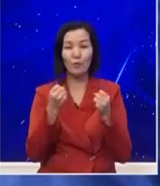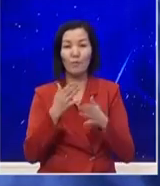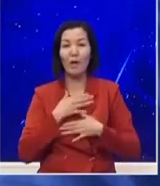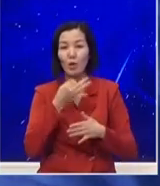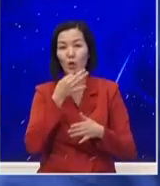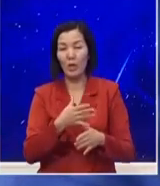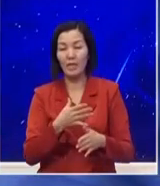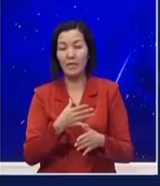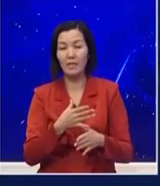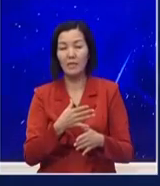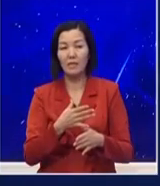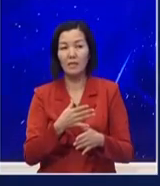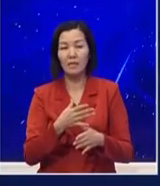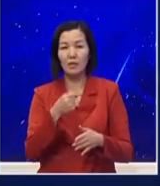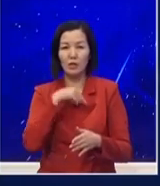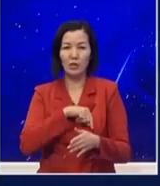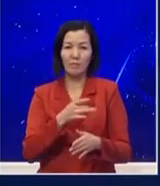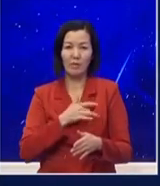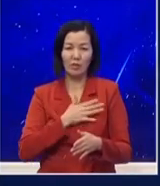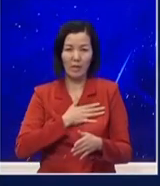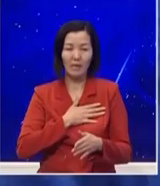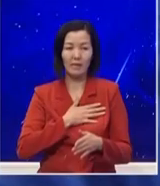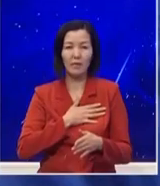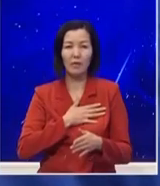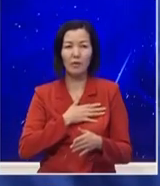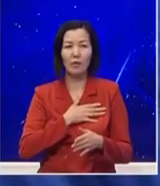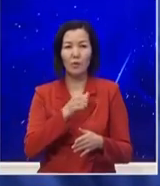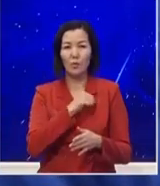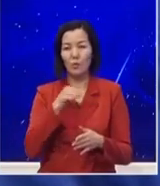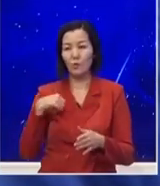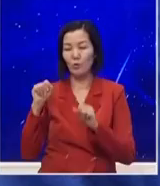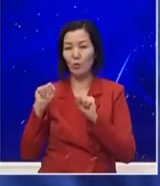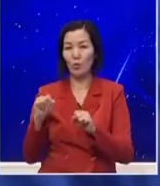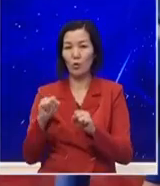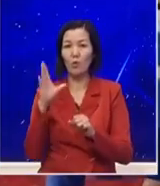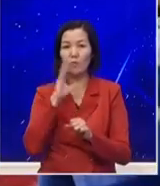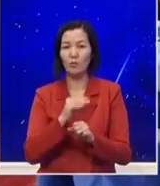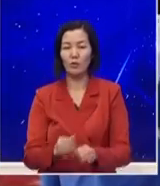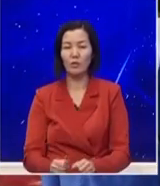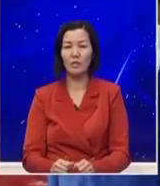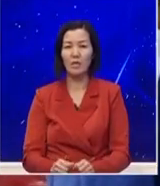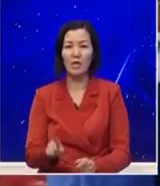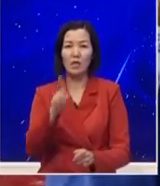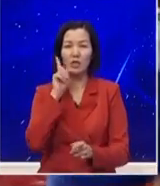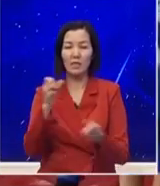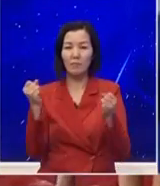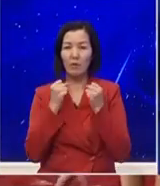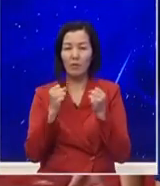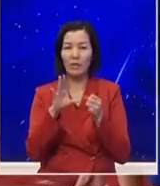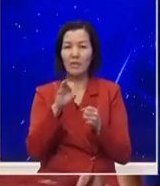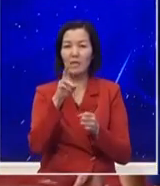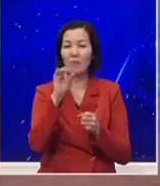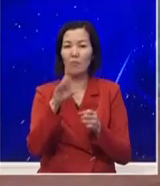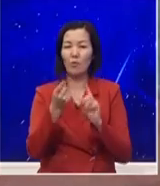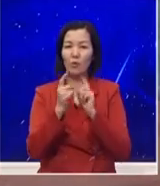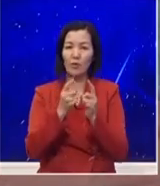самбо по душе дейді ғой, жаныма жақын. Өзін қорғауға мүмкіндіктер көп болады. Жас балуандардың барлығы самбо күресін